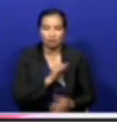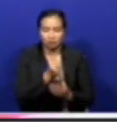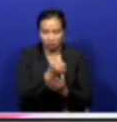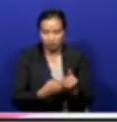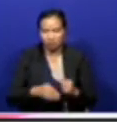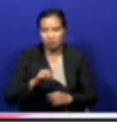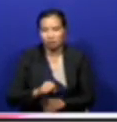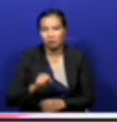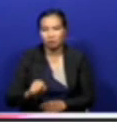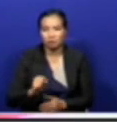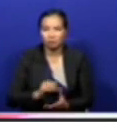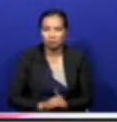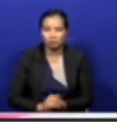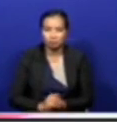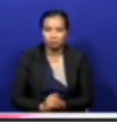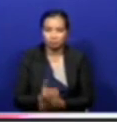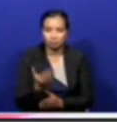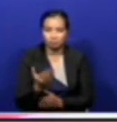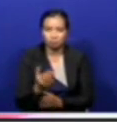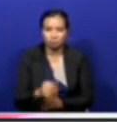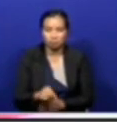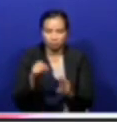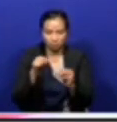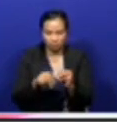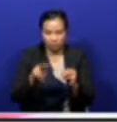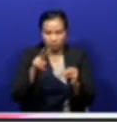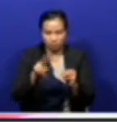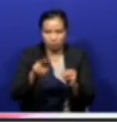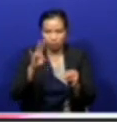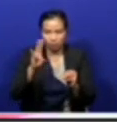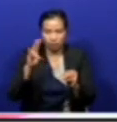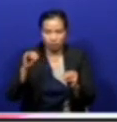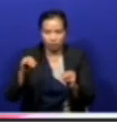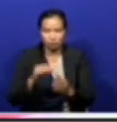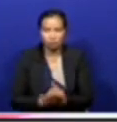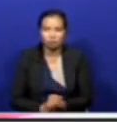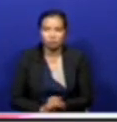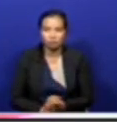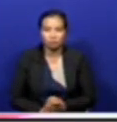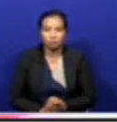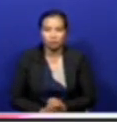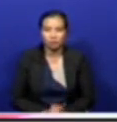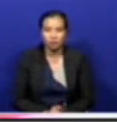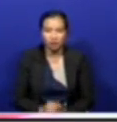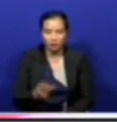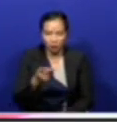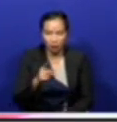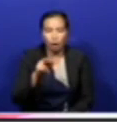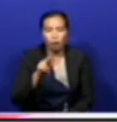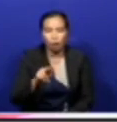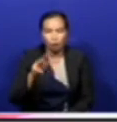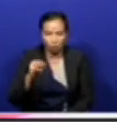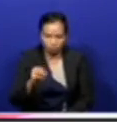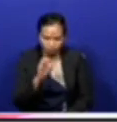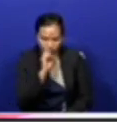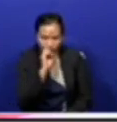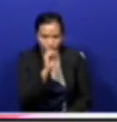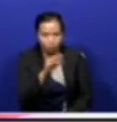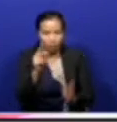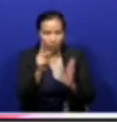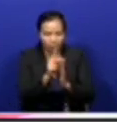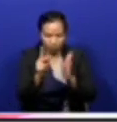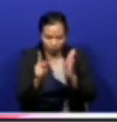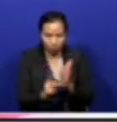ปเนี่ยดูในตัวบท270เนี่ยเขาใช้คำว่าถ้าครม.แจ้งว่าเป็นกฎหมายเป็นรูปประเท